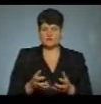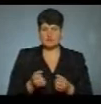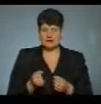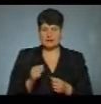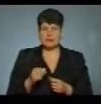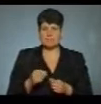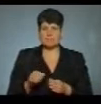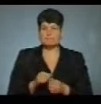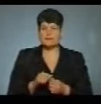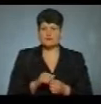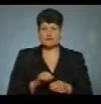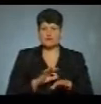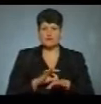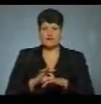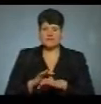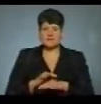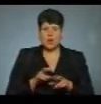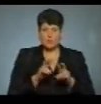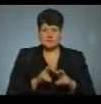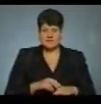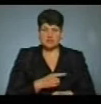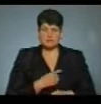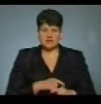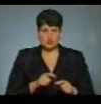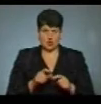біоматеріалу для того, щоб провести обстеження медичного персоналу, тому що